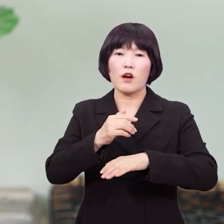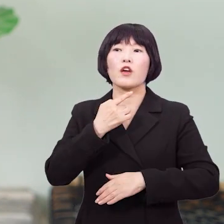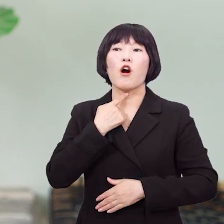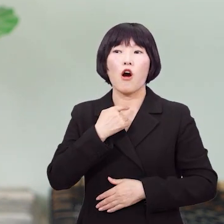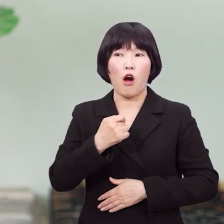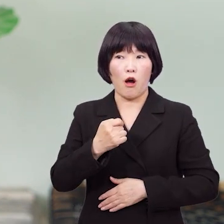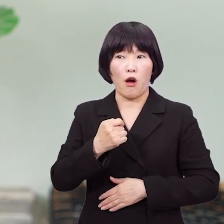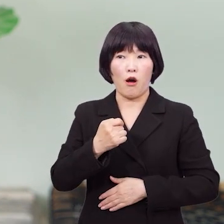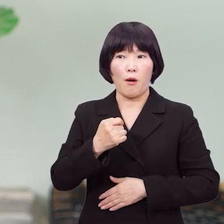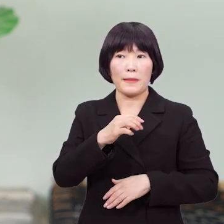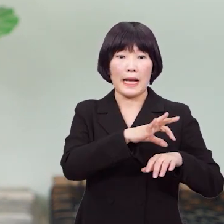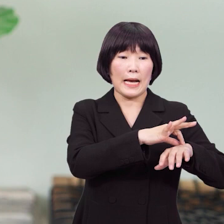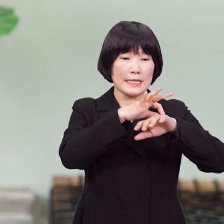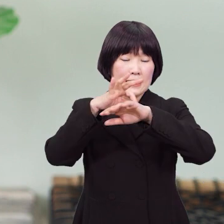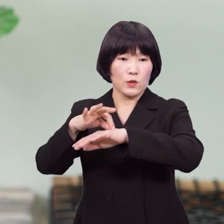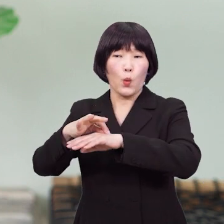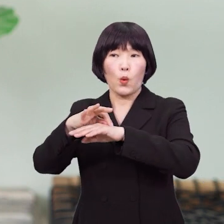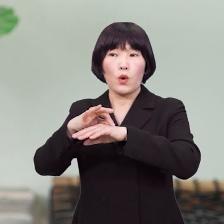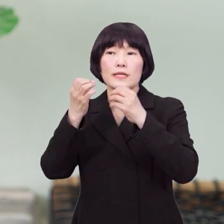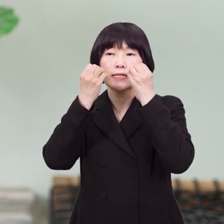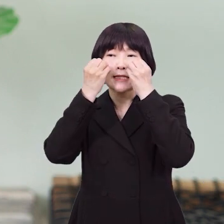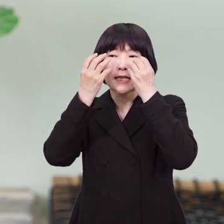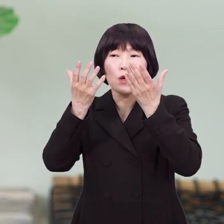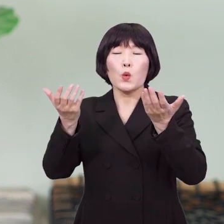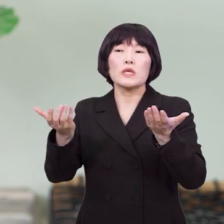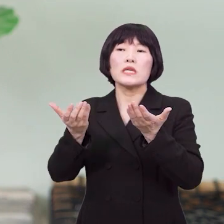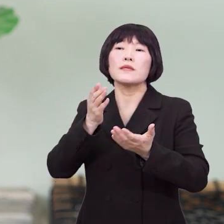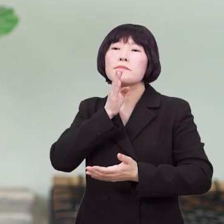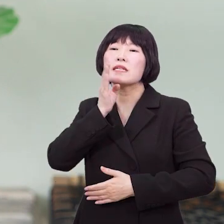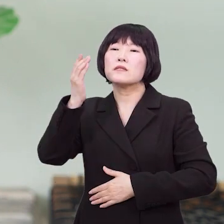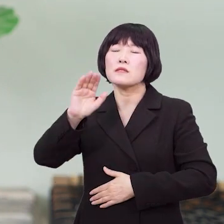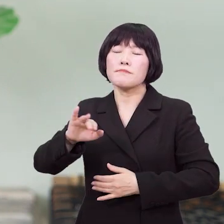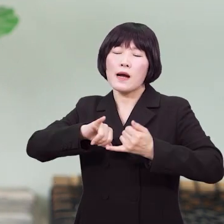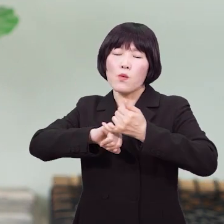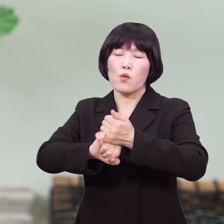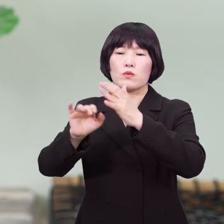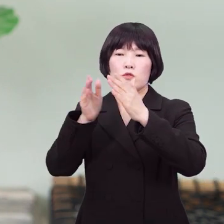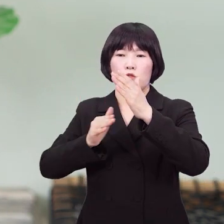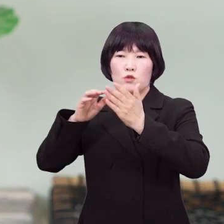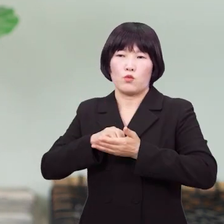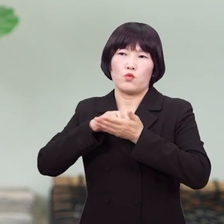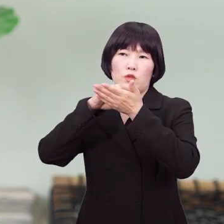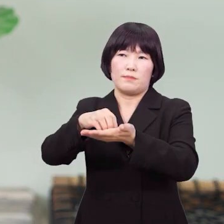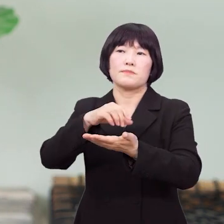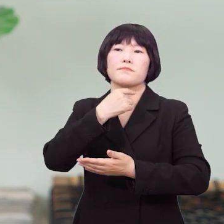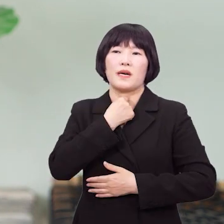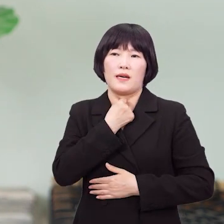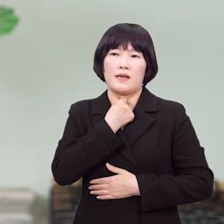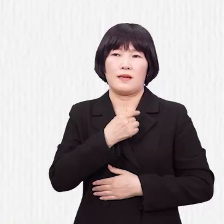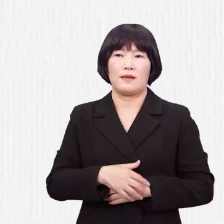것을 생각하면서 새로운 일이지만 잘해서 꼭 정규직에 되고 싶습니다.